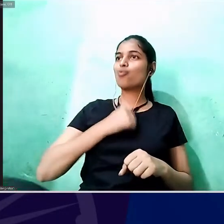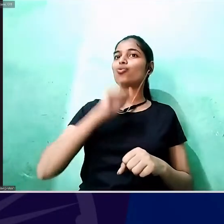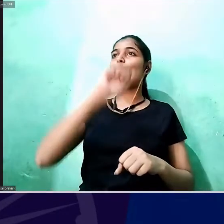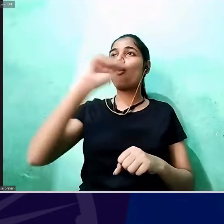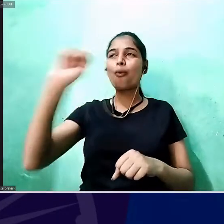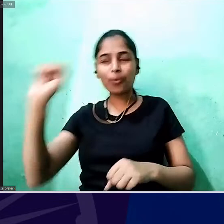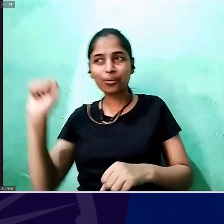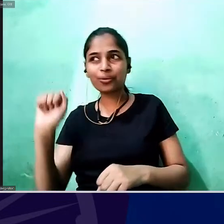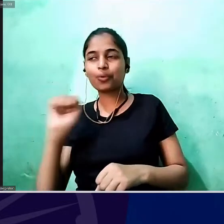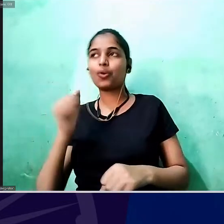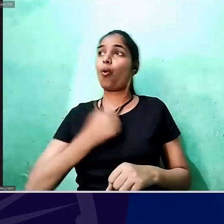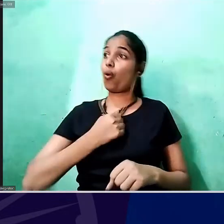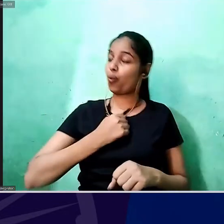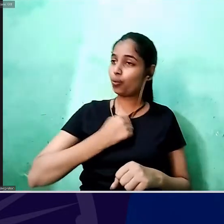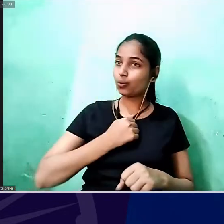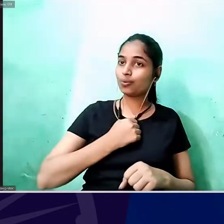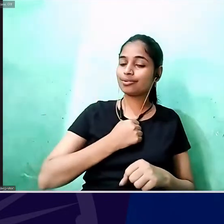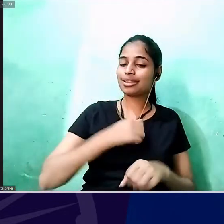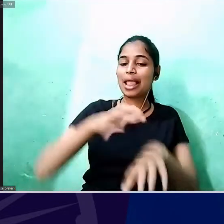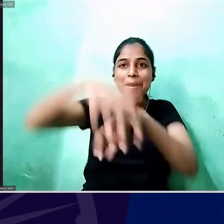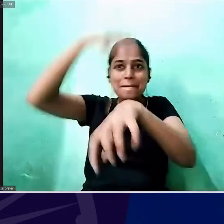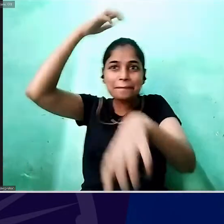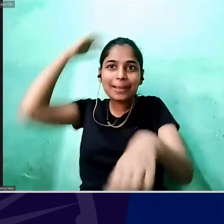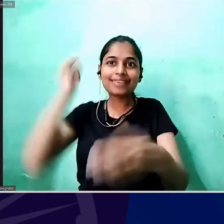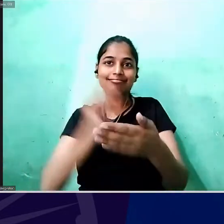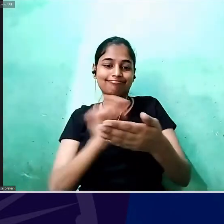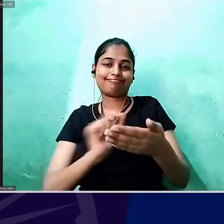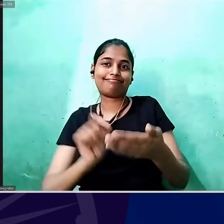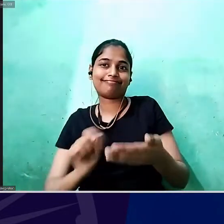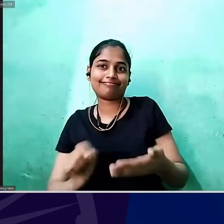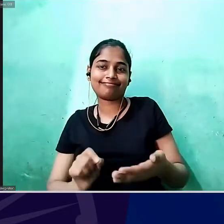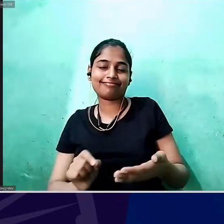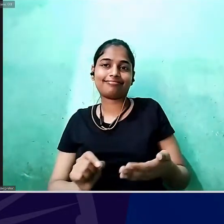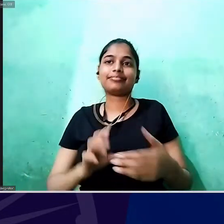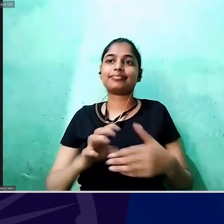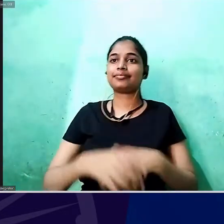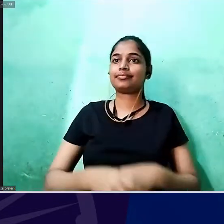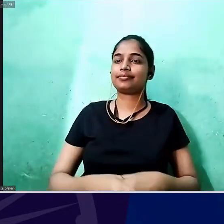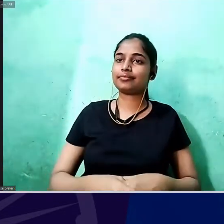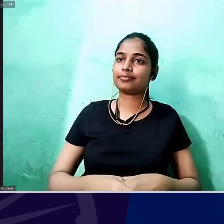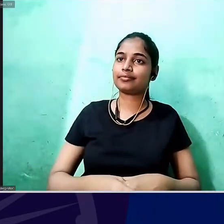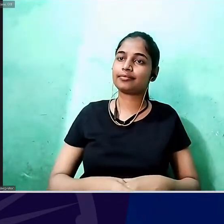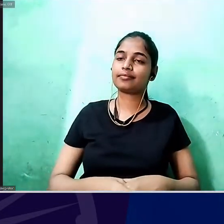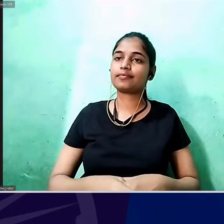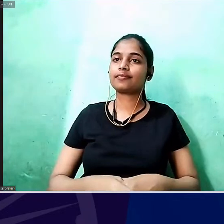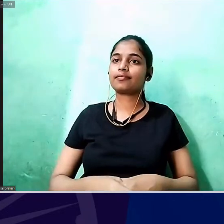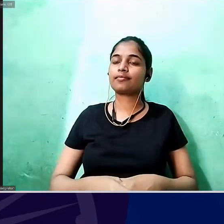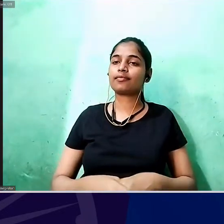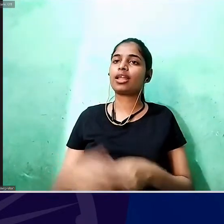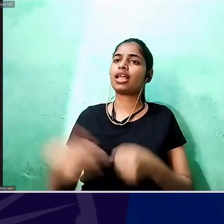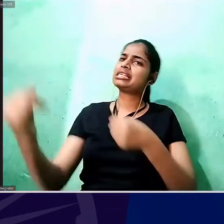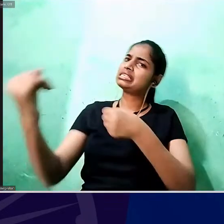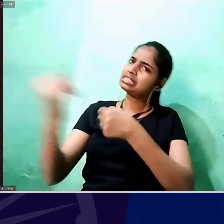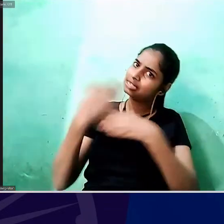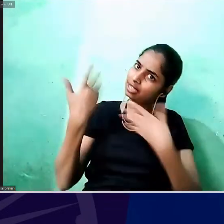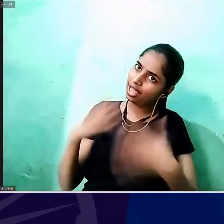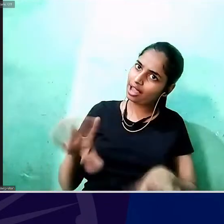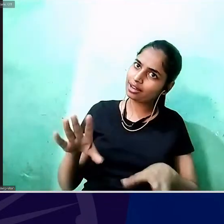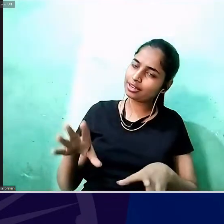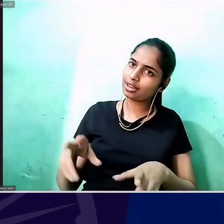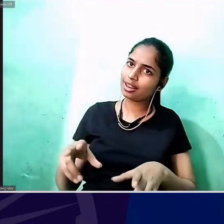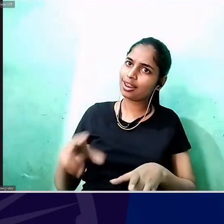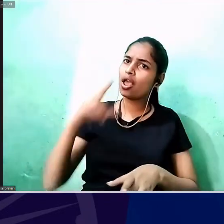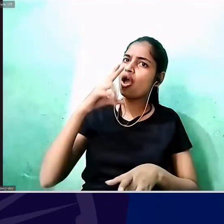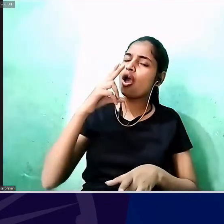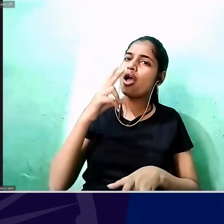हमने एक्टिविटीज़ मैम ने बताई हैं, आप उसे सेंड भी कर सकते हैं, आप अपनी एक ऑडियो रिकॉर्डिंग भी भेज सकते हैं, वीडियो रिकॉर्डिंग भेज सकते हैं,